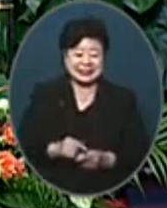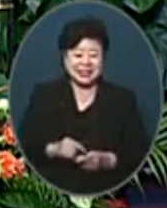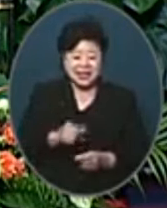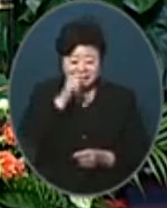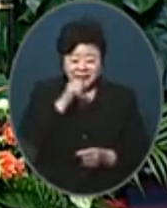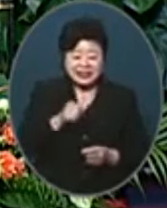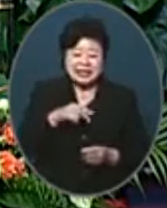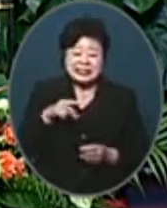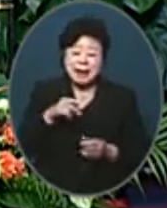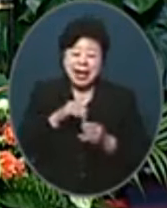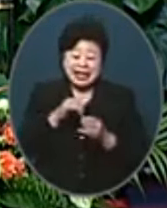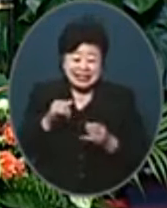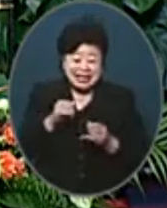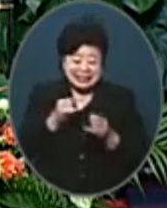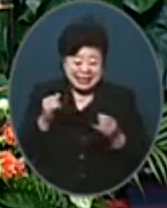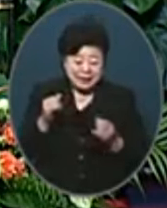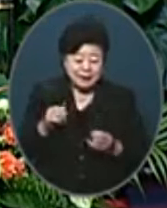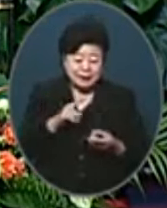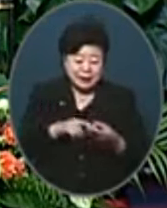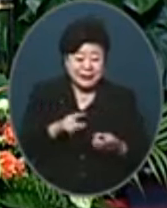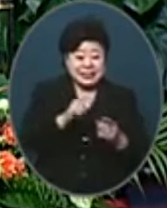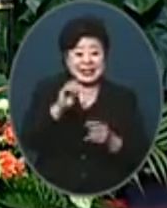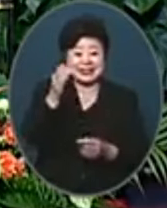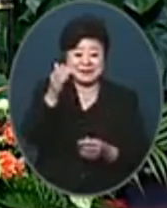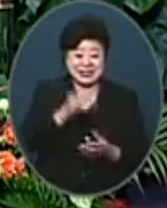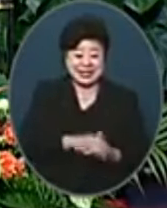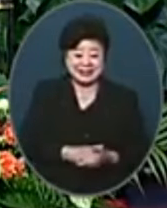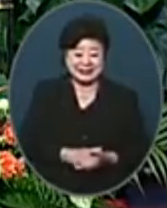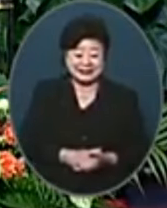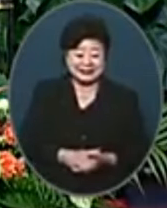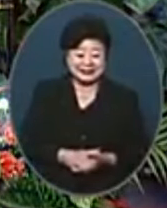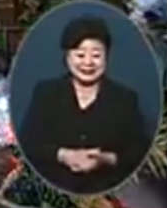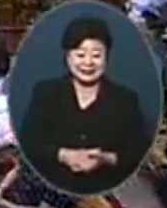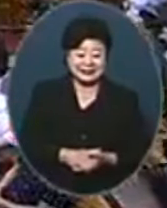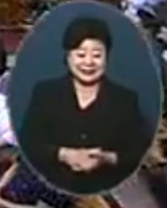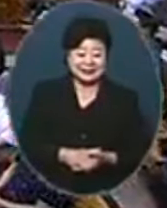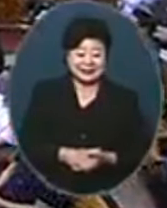선한 사마리아인으로 살아야만 하는 것입니다.